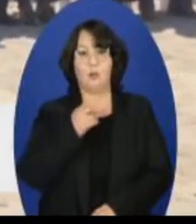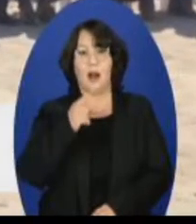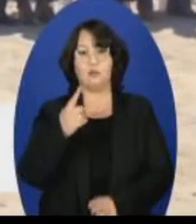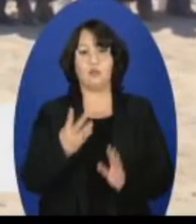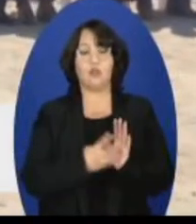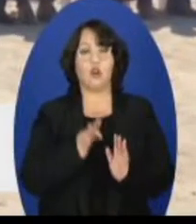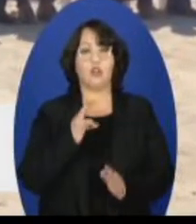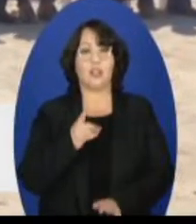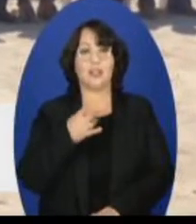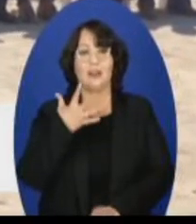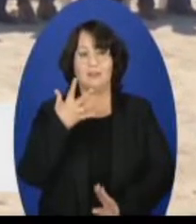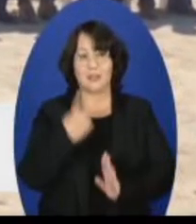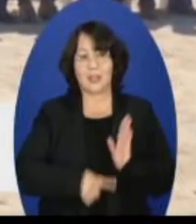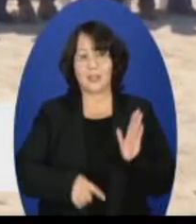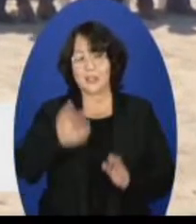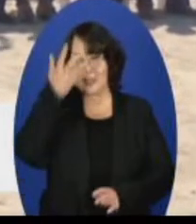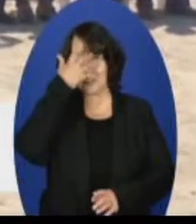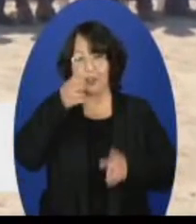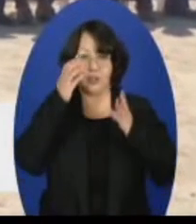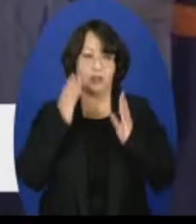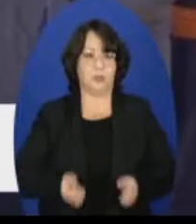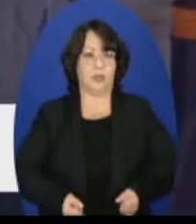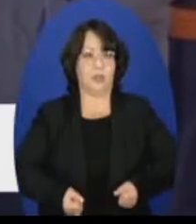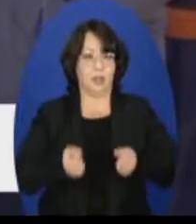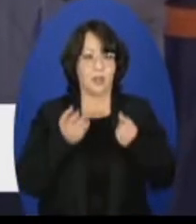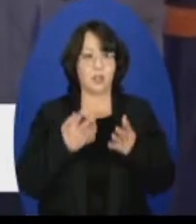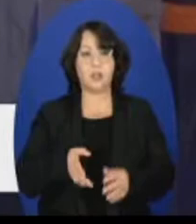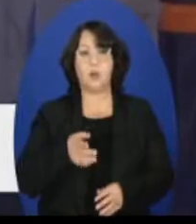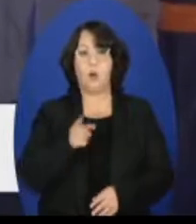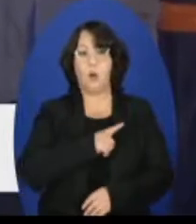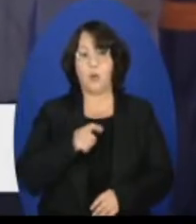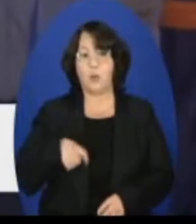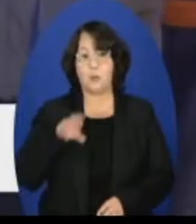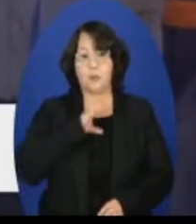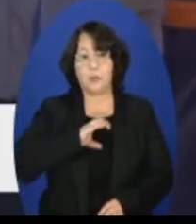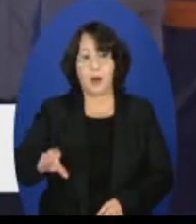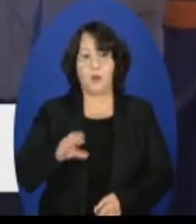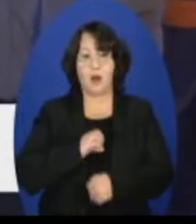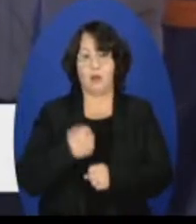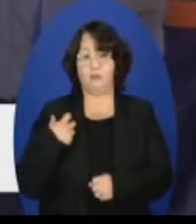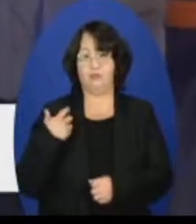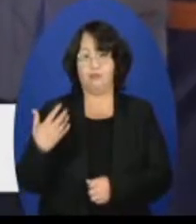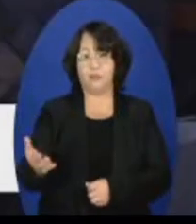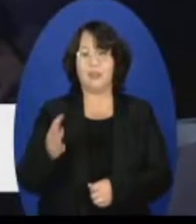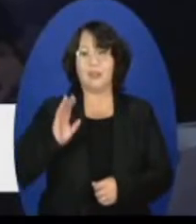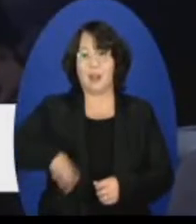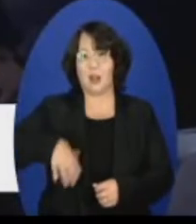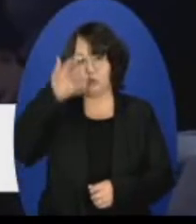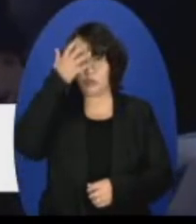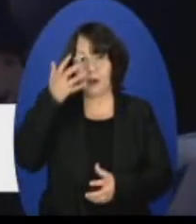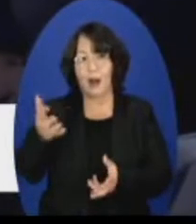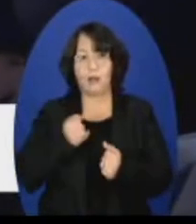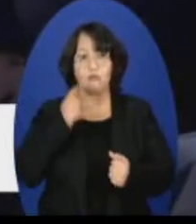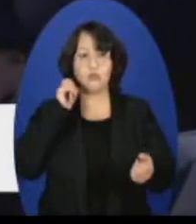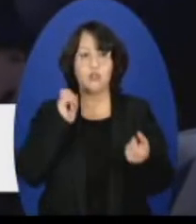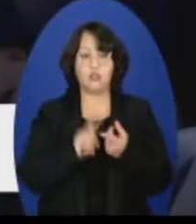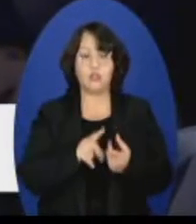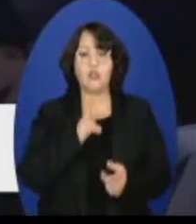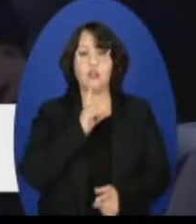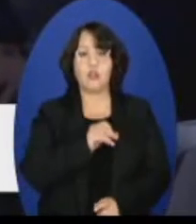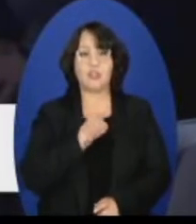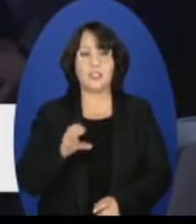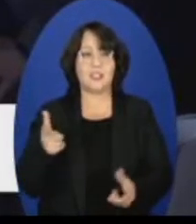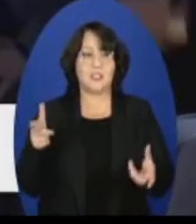оны 5 дугаар сард засгийн газар шийдвэр гаргаж концессийн гэрээний зарчмаар Макс Грубийнхэн гүйцэтгэхээр болсон.